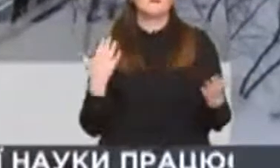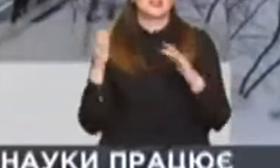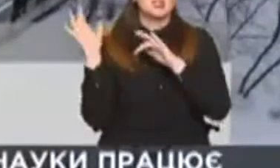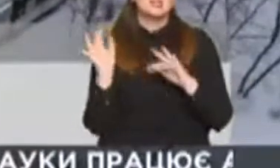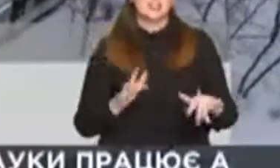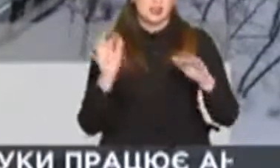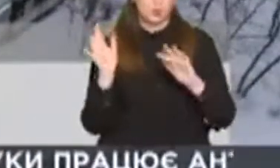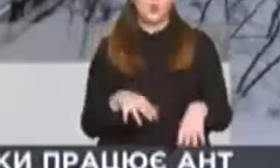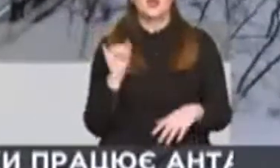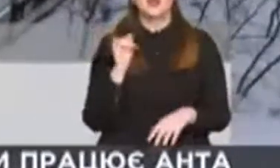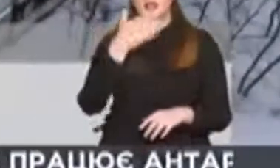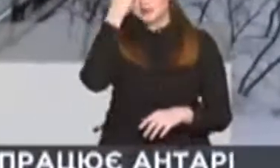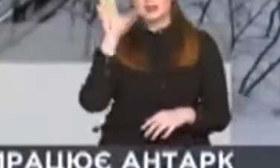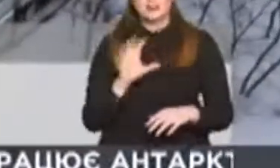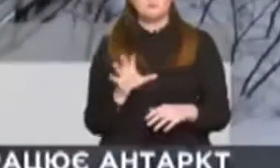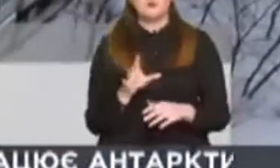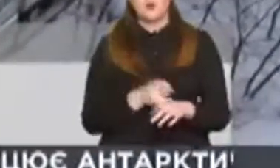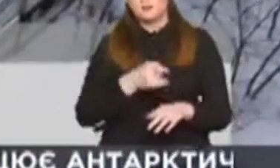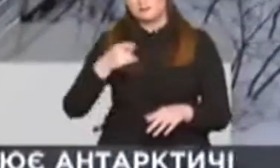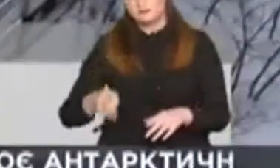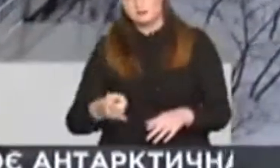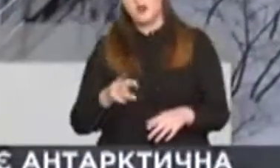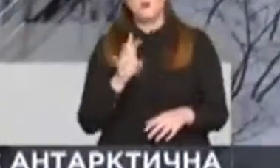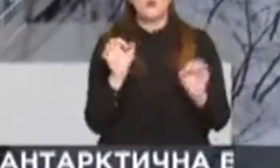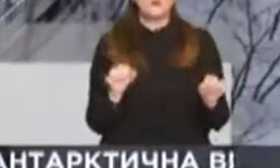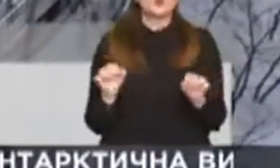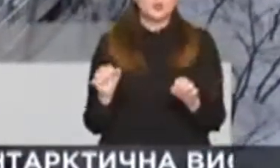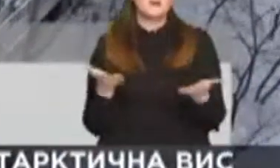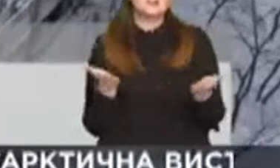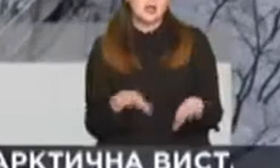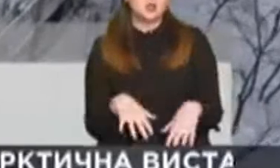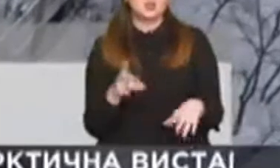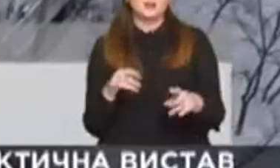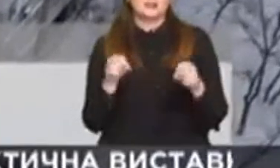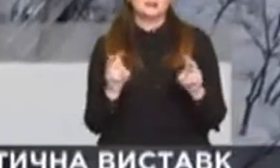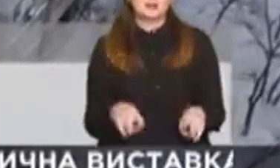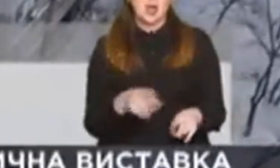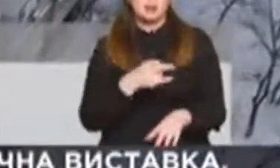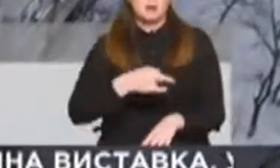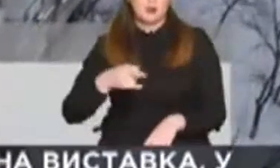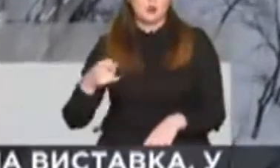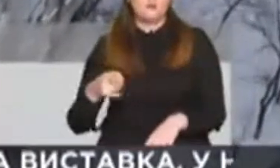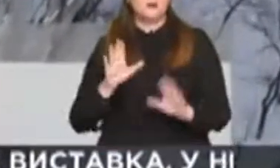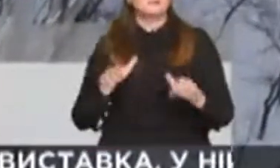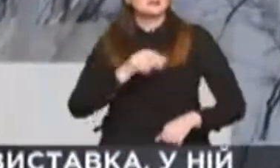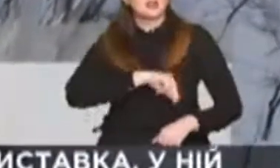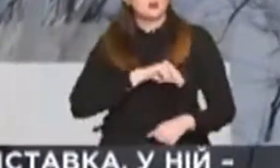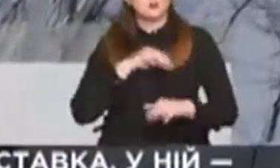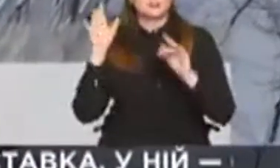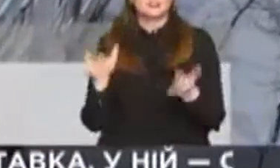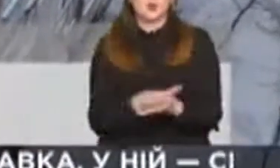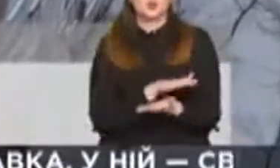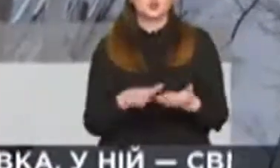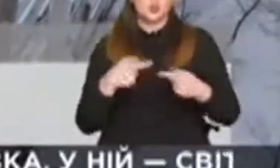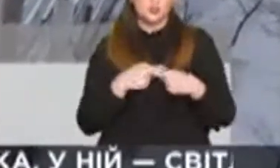снігового полону. І не забудьте перепаркувати автомобіль або, по можливості, залишити його на спеціальних парковках. Бо після роботи